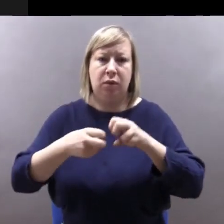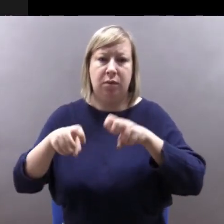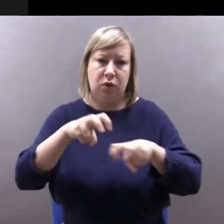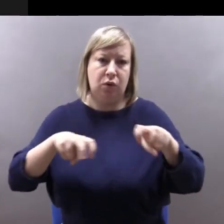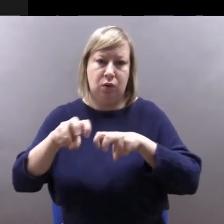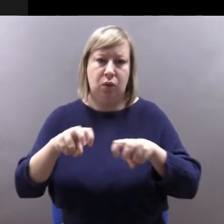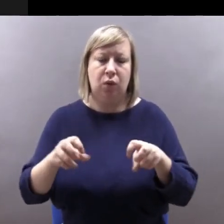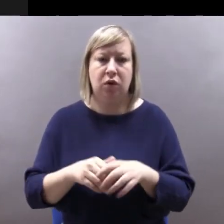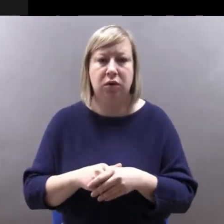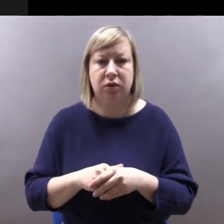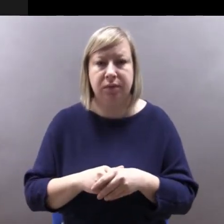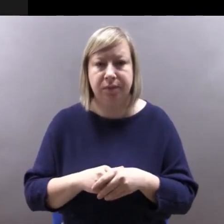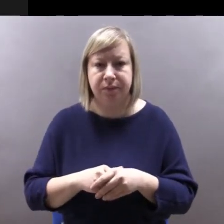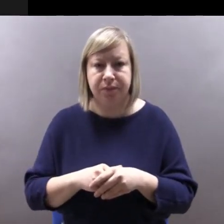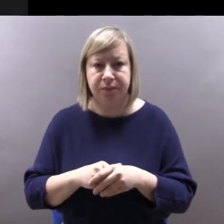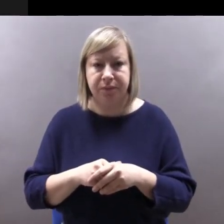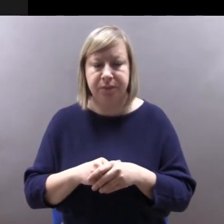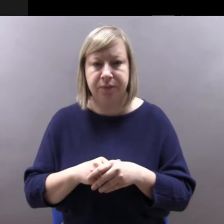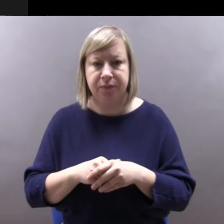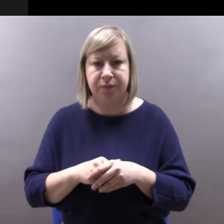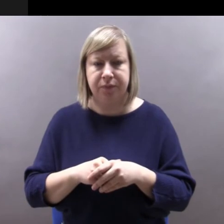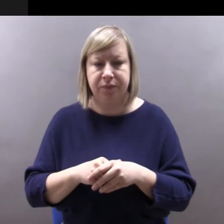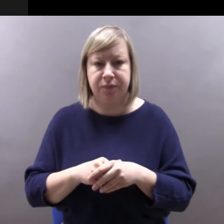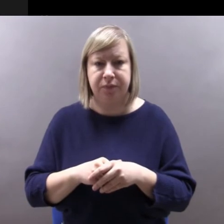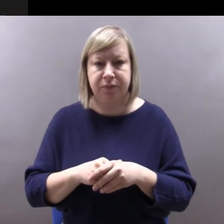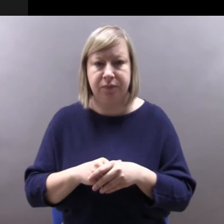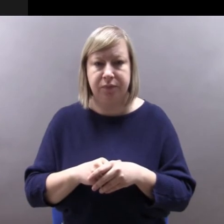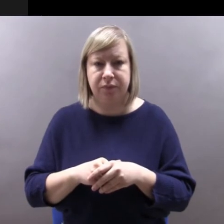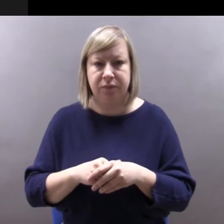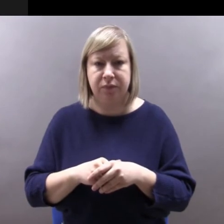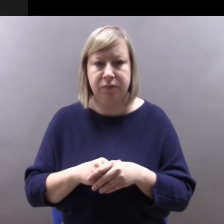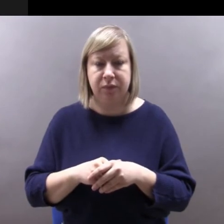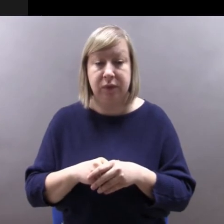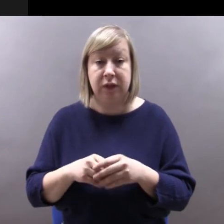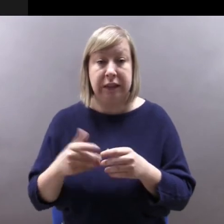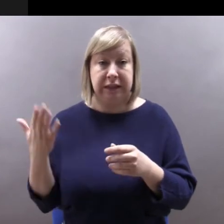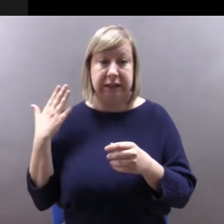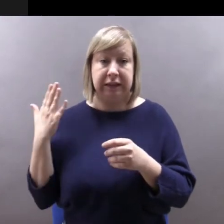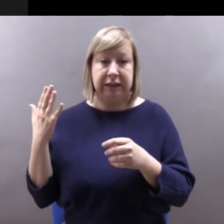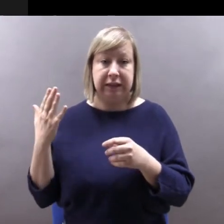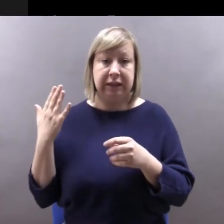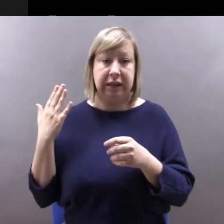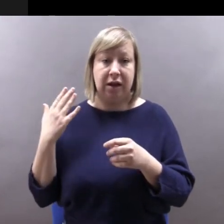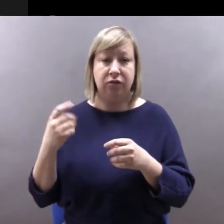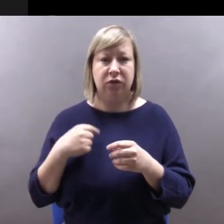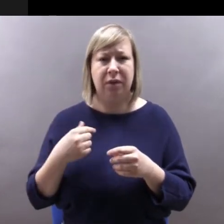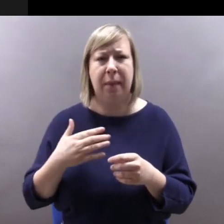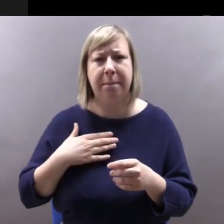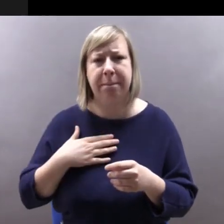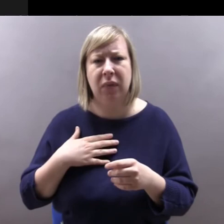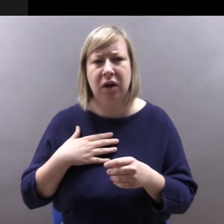nogi, czy też innej kończyny. Ja ostatnio też przeżywam ten problem, bo mam jakieś zapalenie w